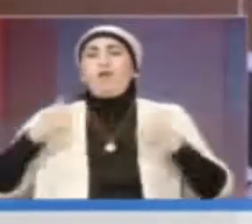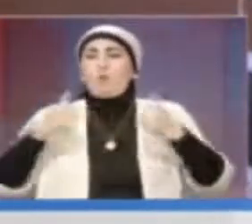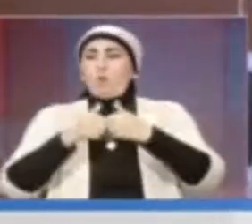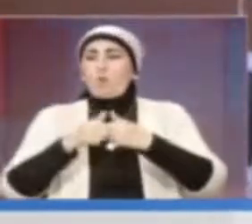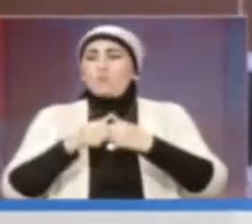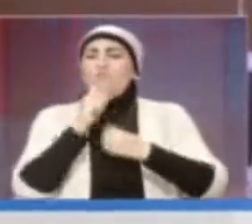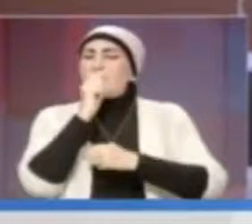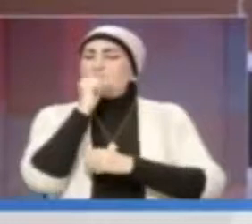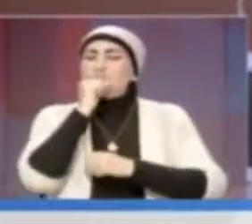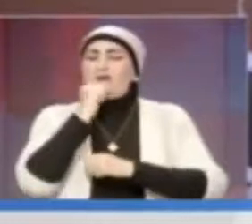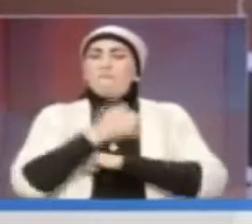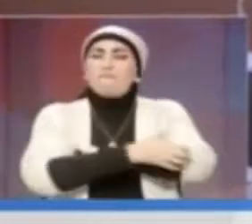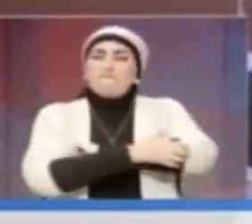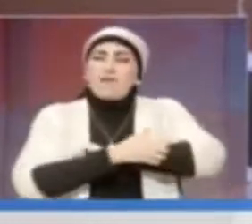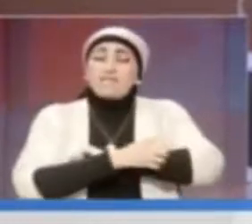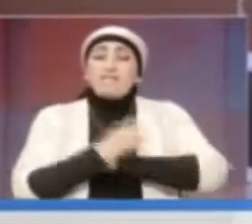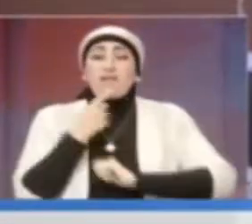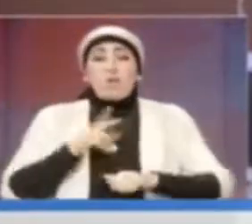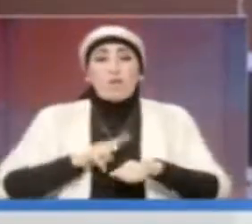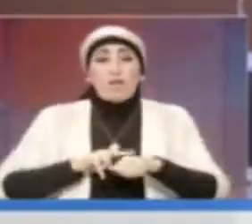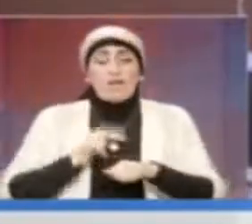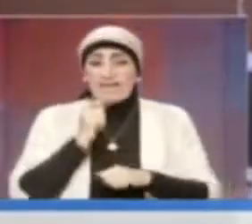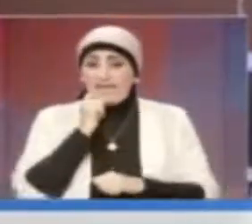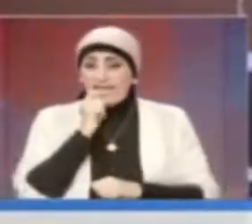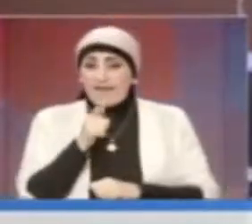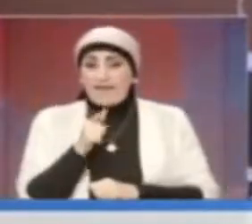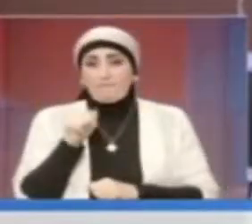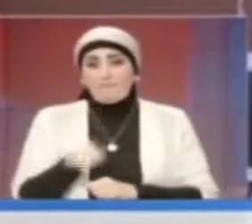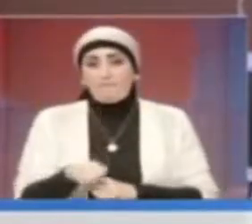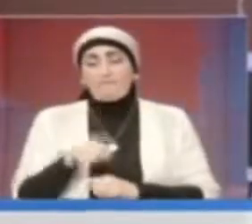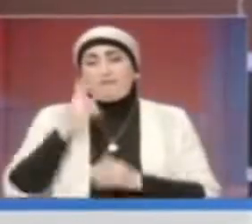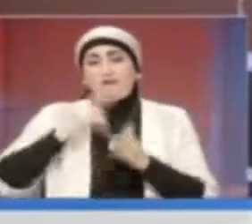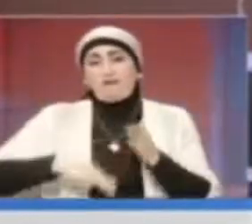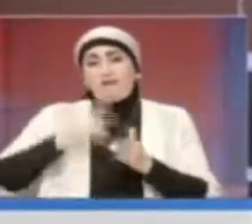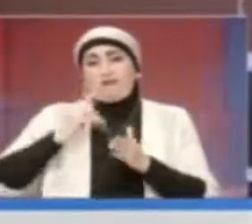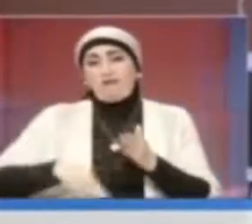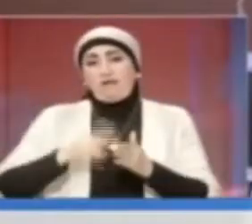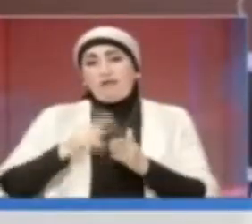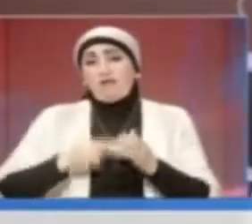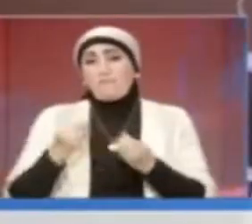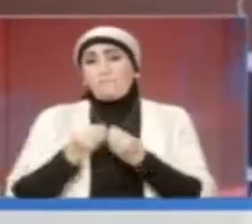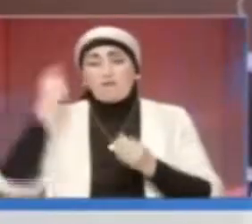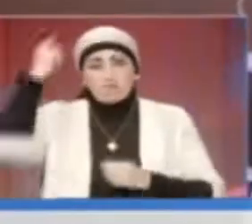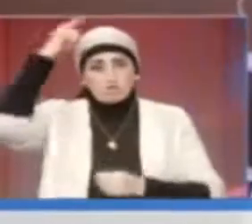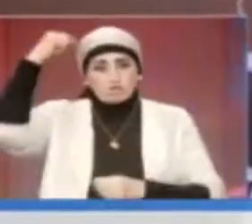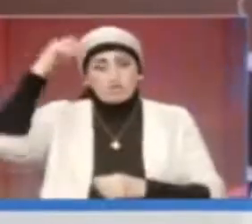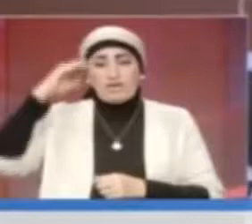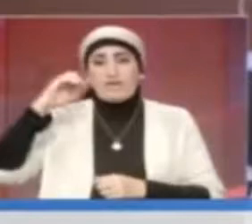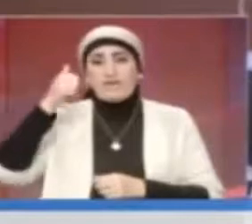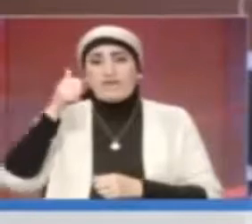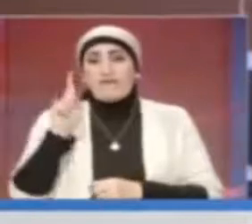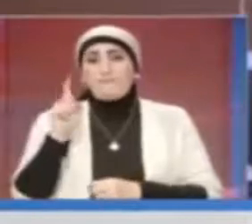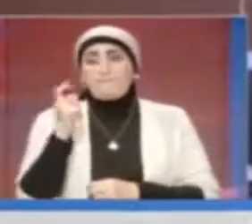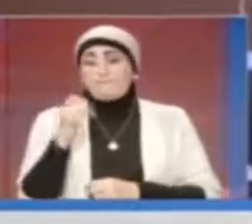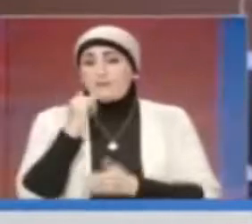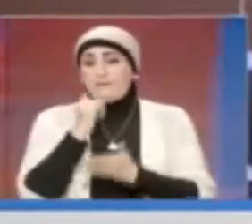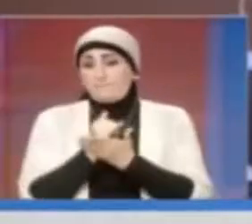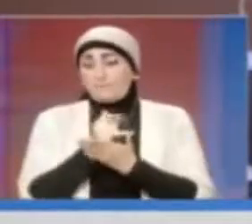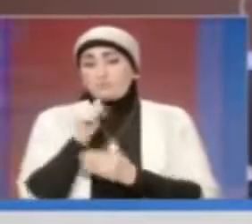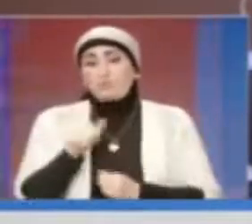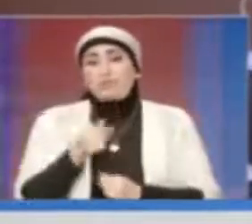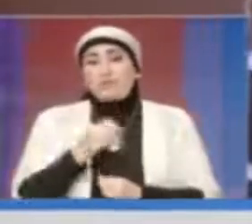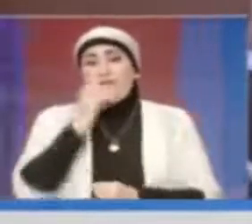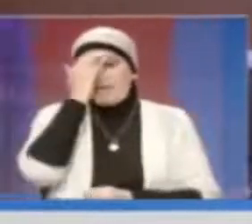على مستوى الجمهورية. لكن عمرو دعنا نقترب من هذه القرارات أكثر مع الشيخ جابر طايع رئيس القطاع الديني بوزارة